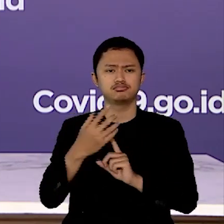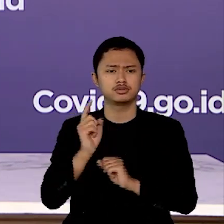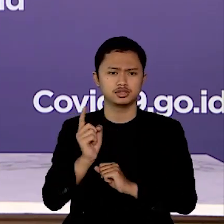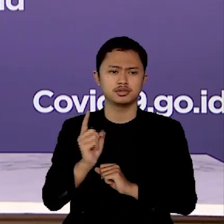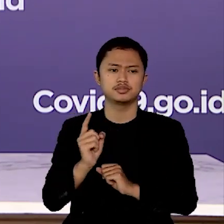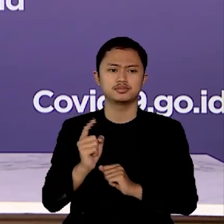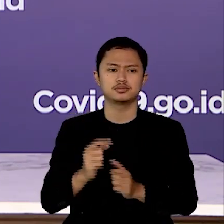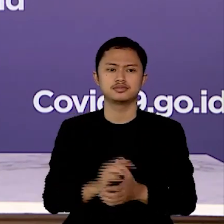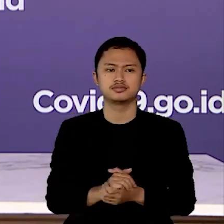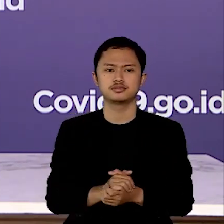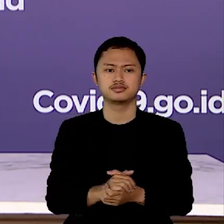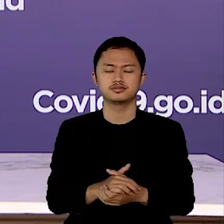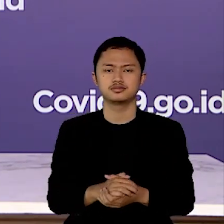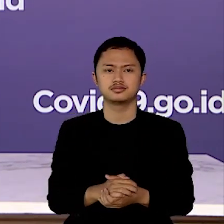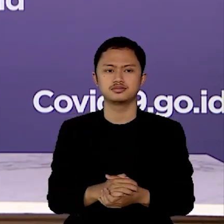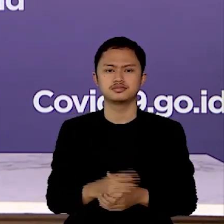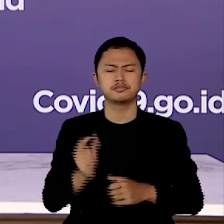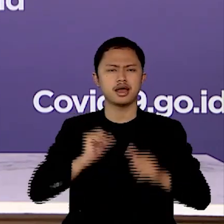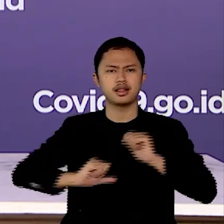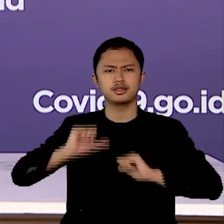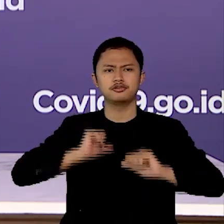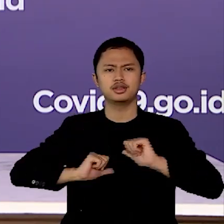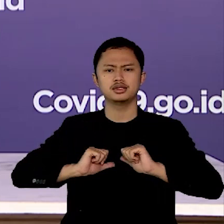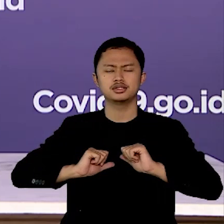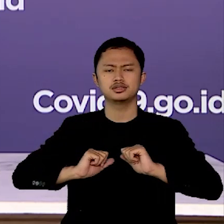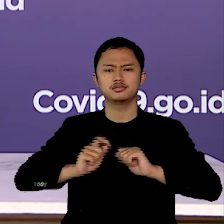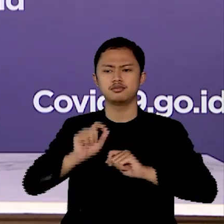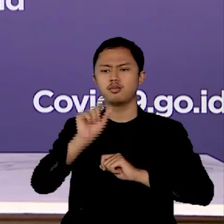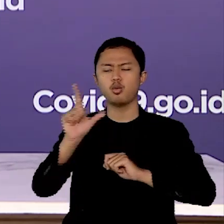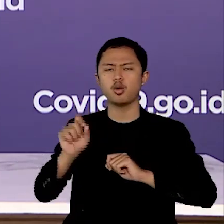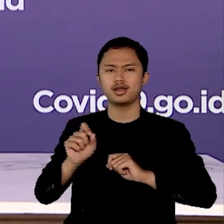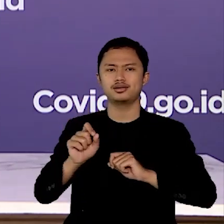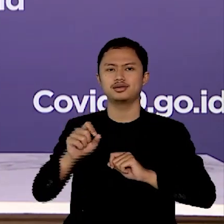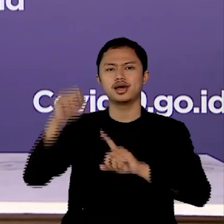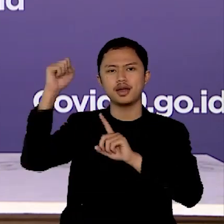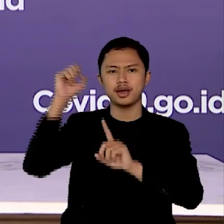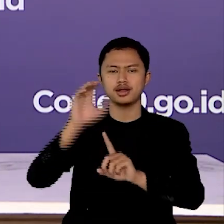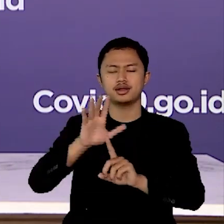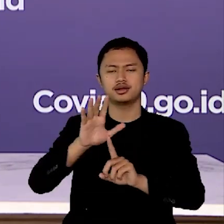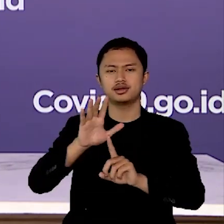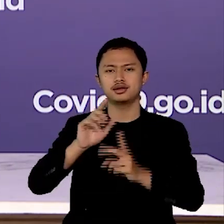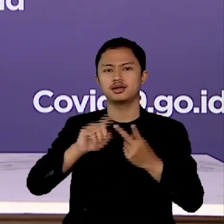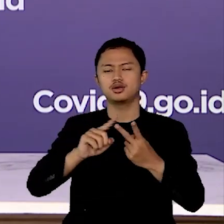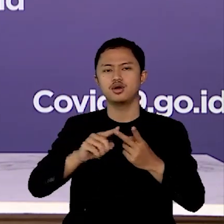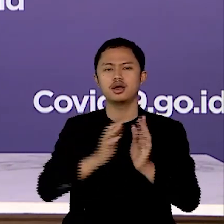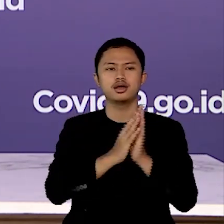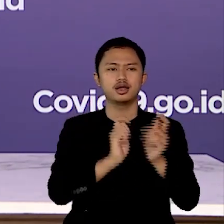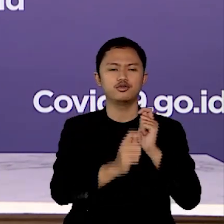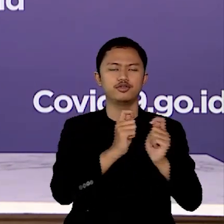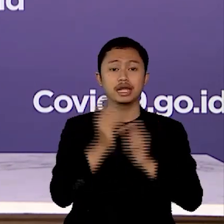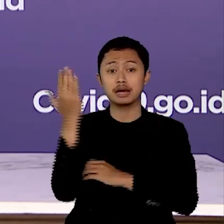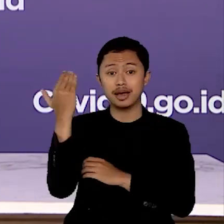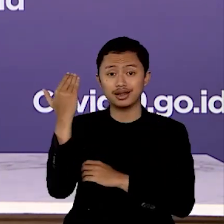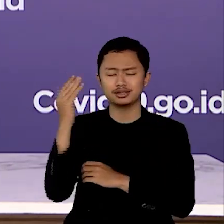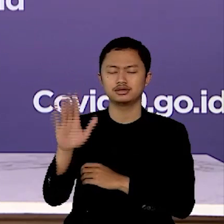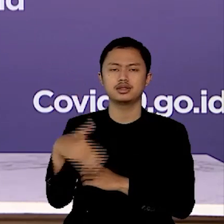oleh agar kegiatan dari Ramadan dan idulfitri seperti sejarahnya tahun lalu